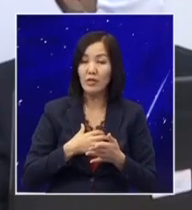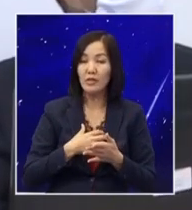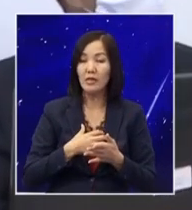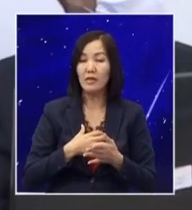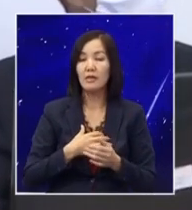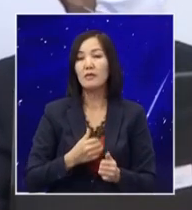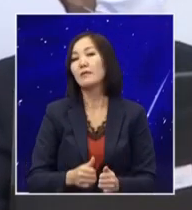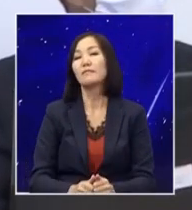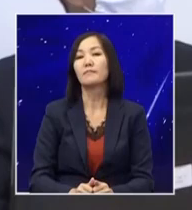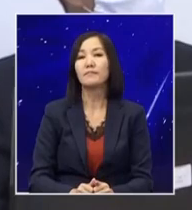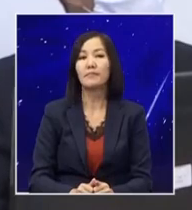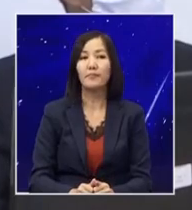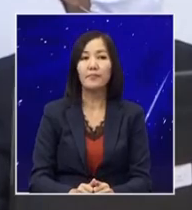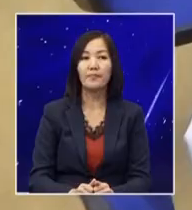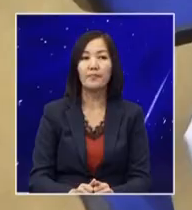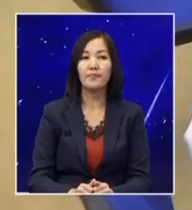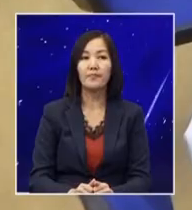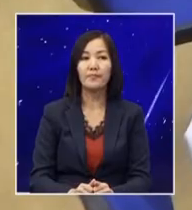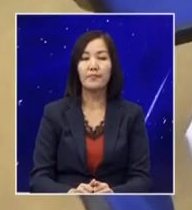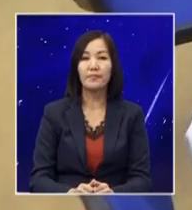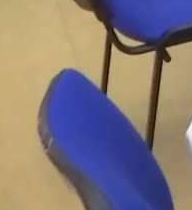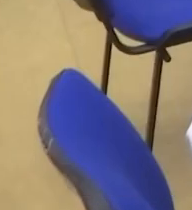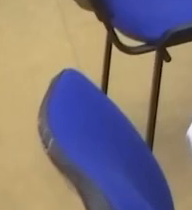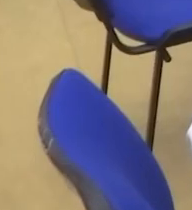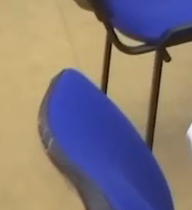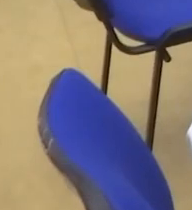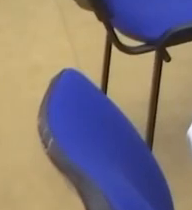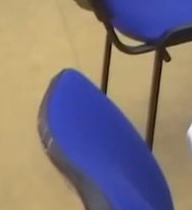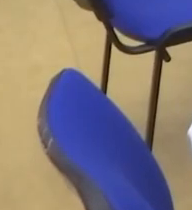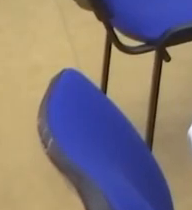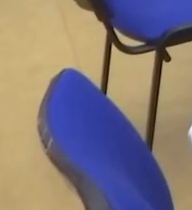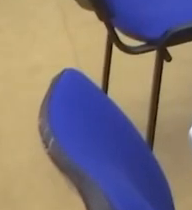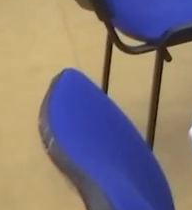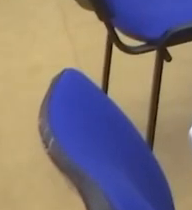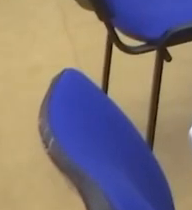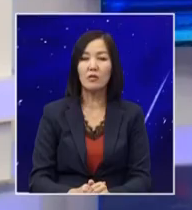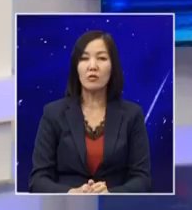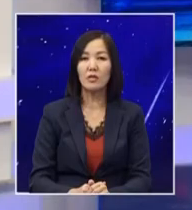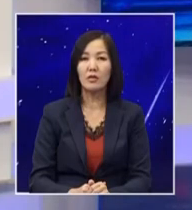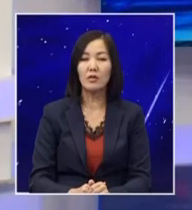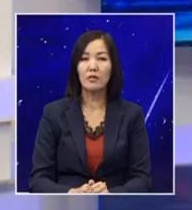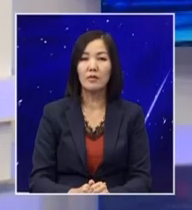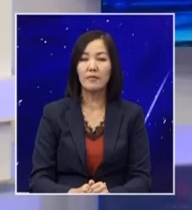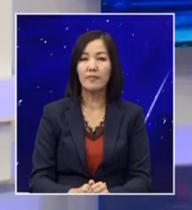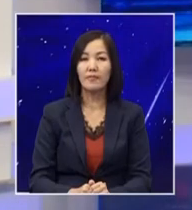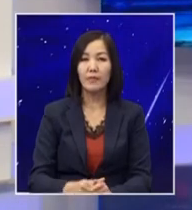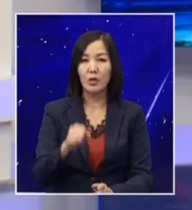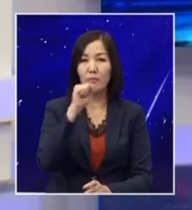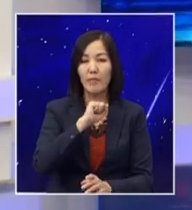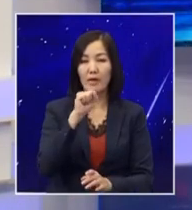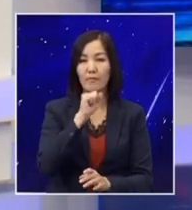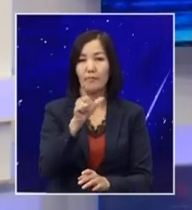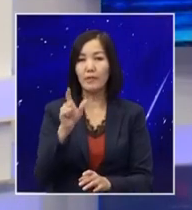болуының құпиясы да сонда. Мадина Несіпбек, Мади Бойбосынов, Жетісу телеарнасы. Кербұлақ